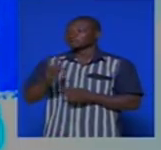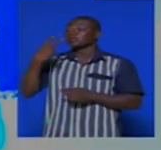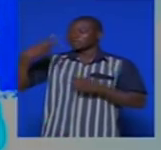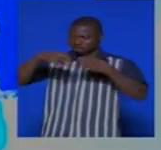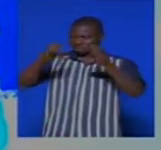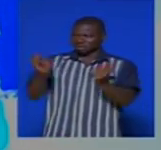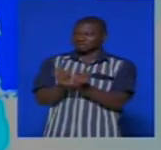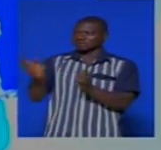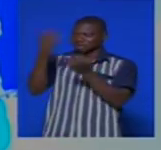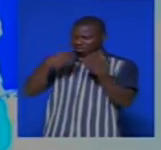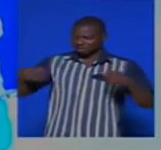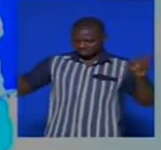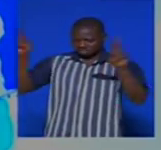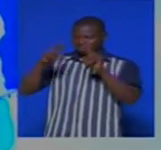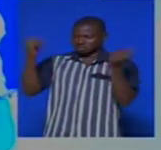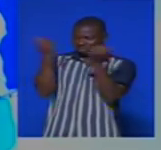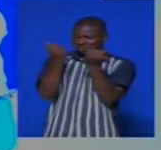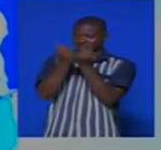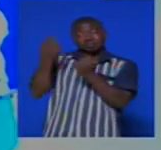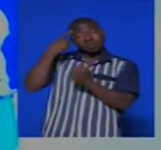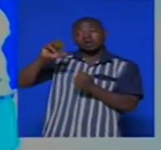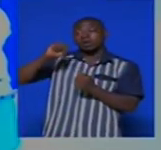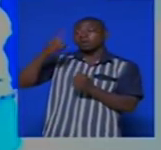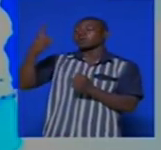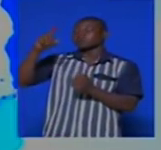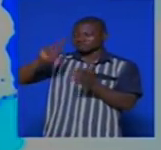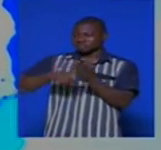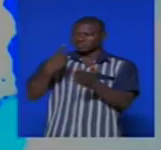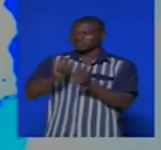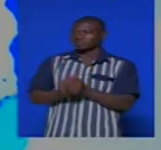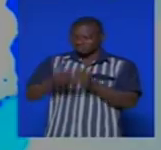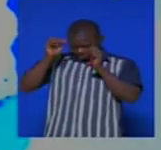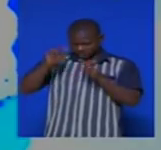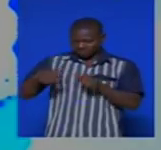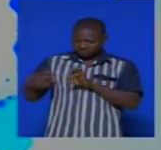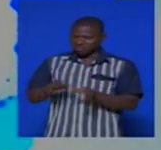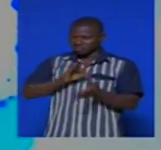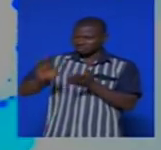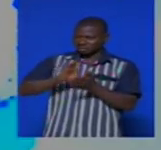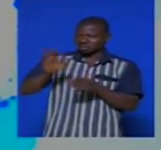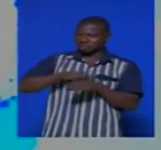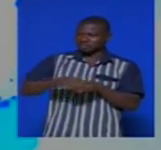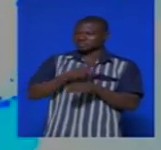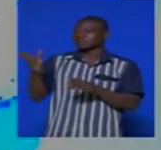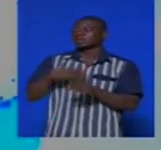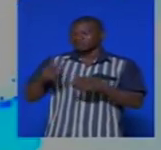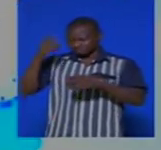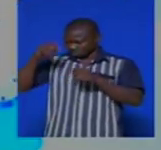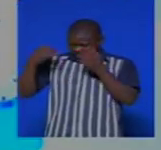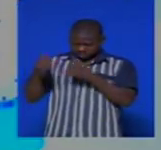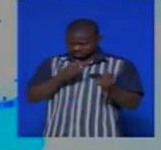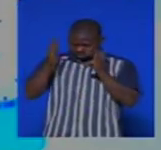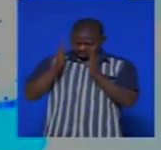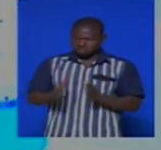11e fois en compétition officielle peuvent compter sur des individualités en défense comme en attaque. Et pour suivre, le combat